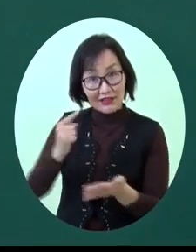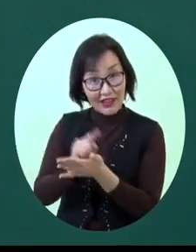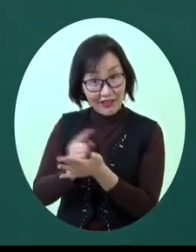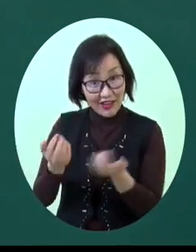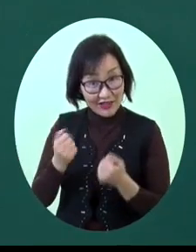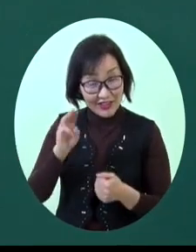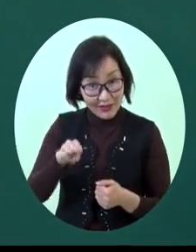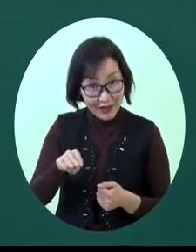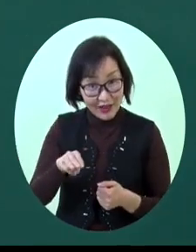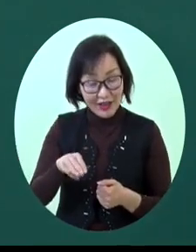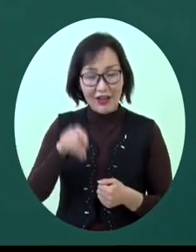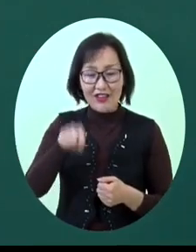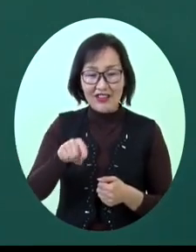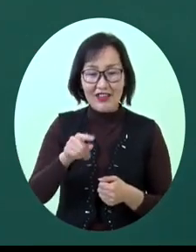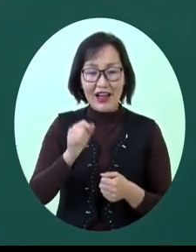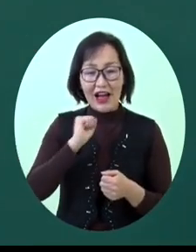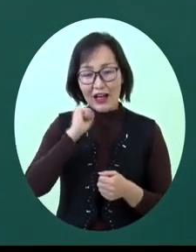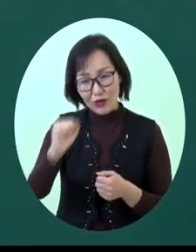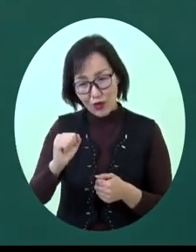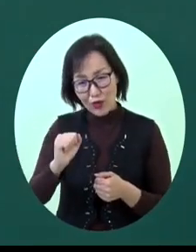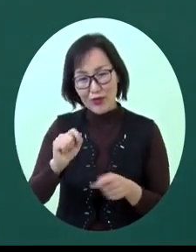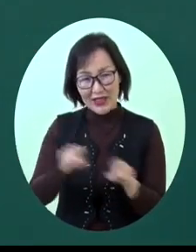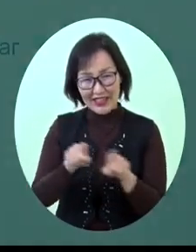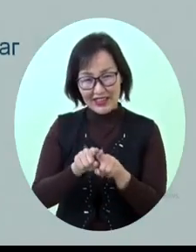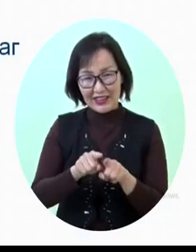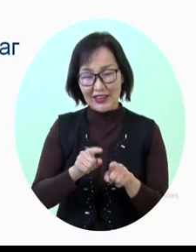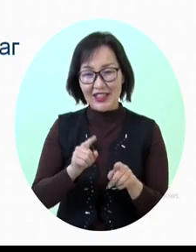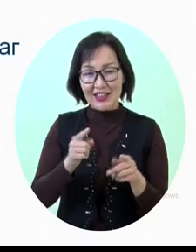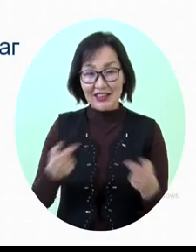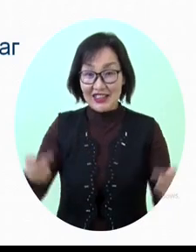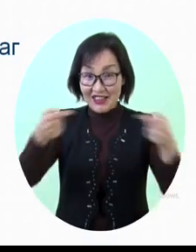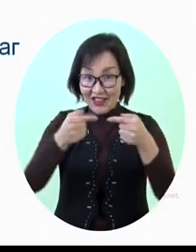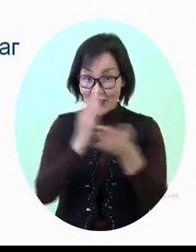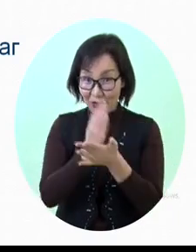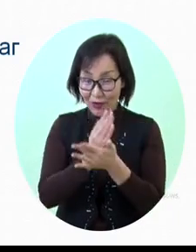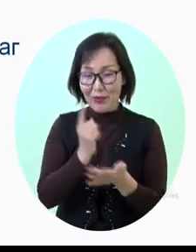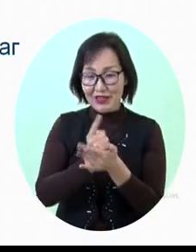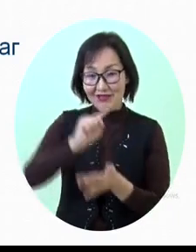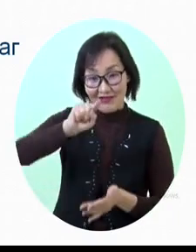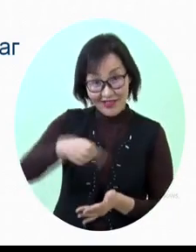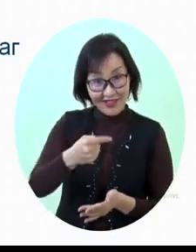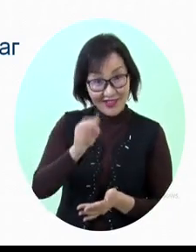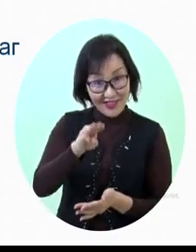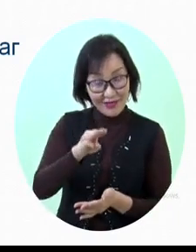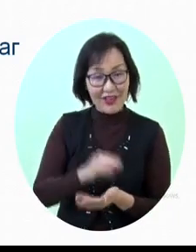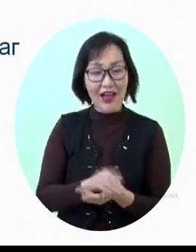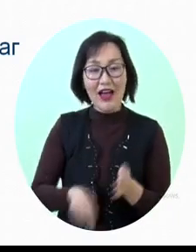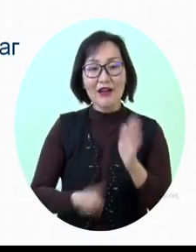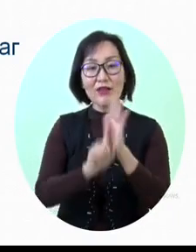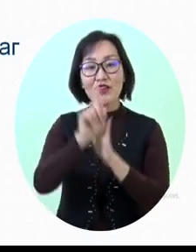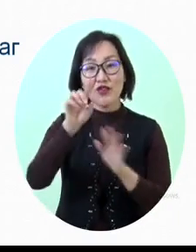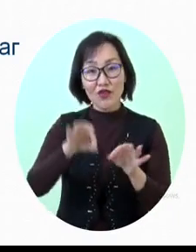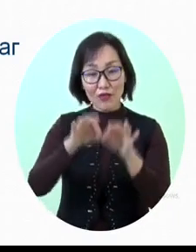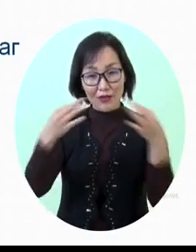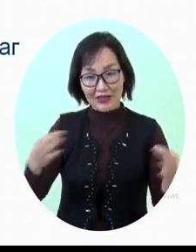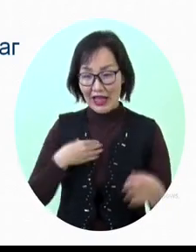гэсэн хоёр асуух үг зэрэгцэн орсон учраас зааглаж битсэн байна. За, өшөөмөн яадаг үлээ хүүхдүүдээ? Хамгийн ихний